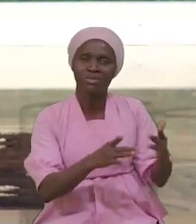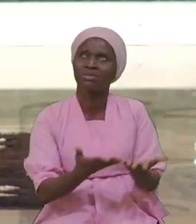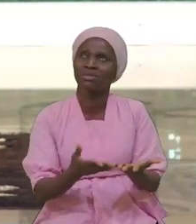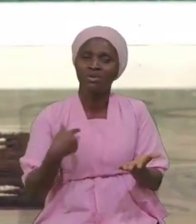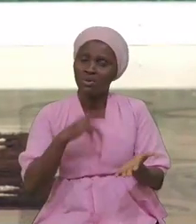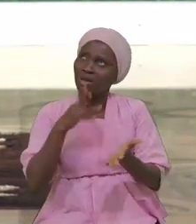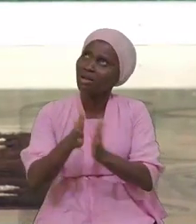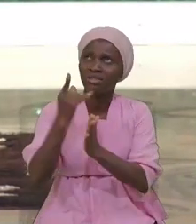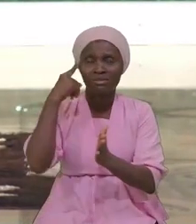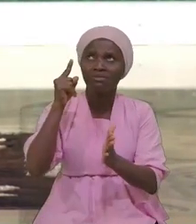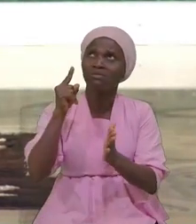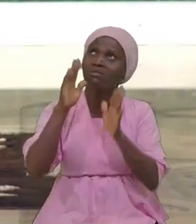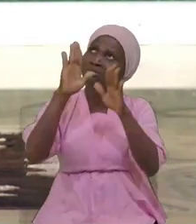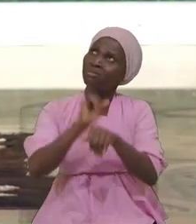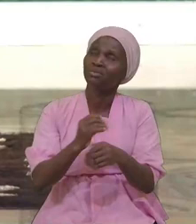demandons des miracles.